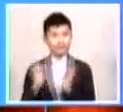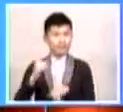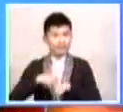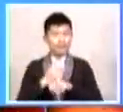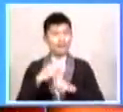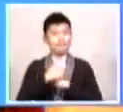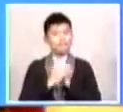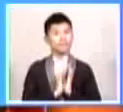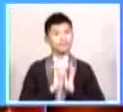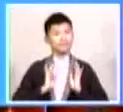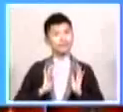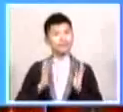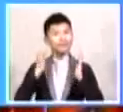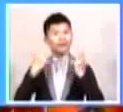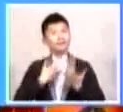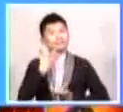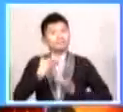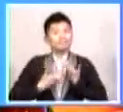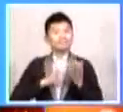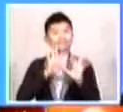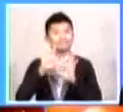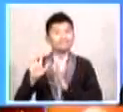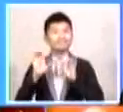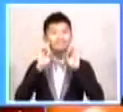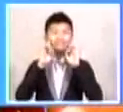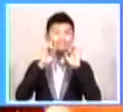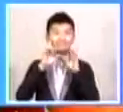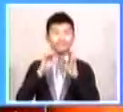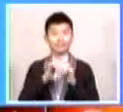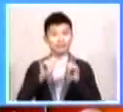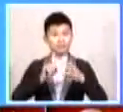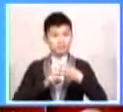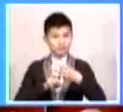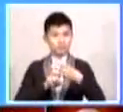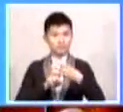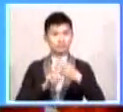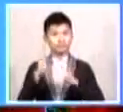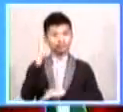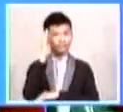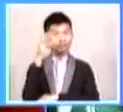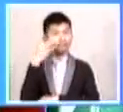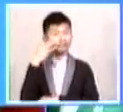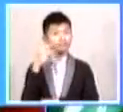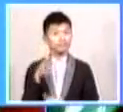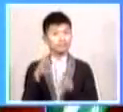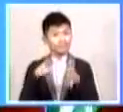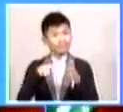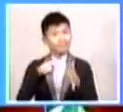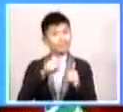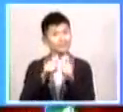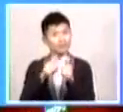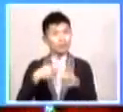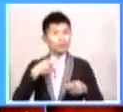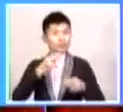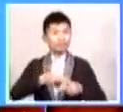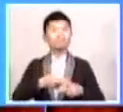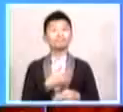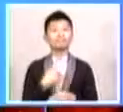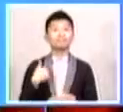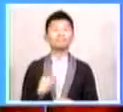容、热情的新民主政治。对这样一个社会，我们当然深具信